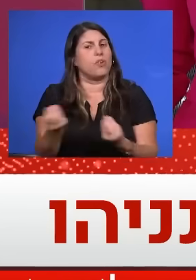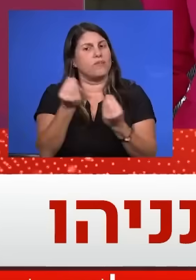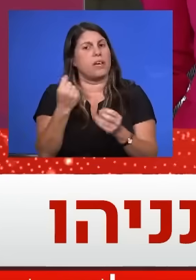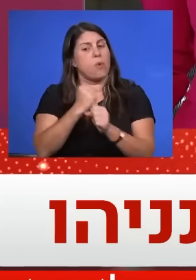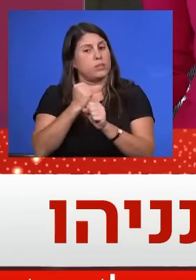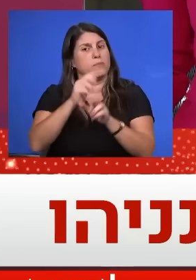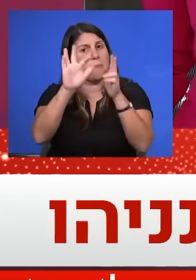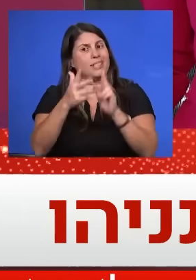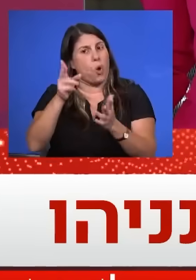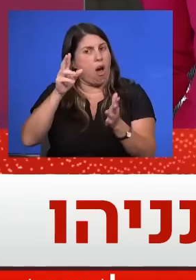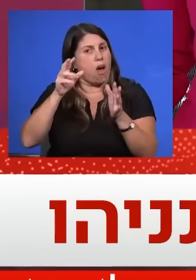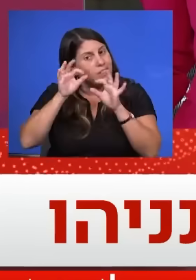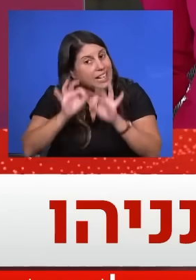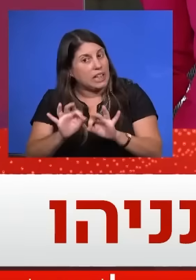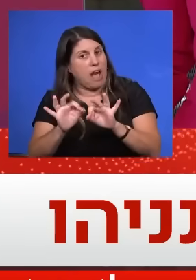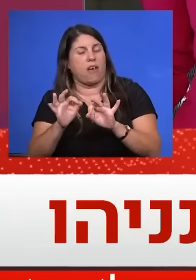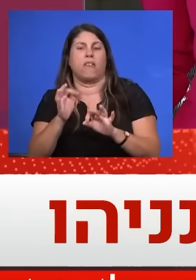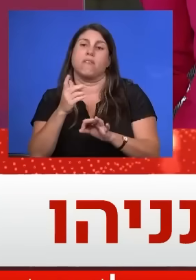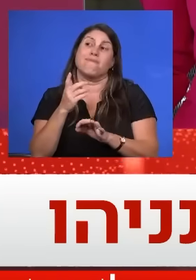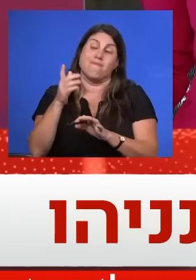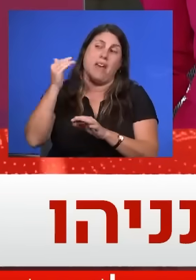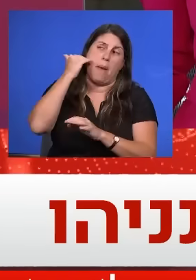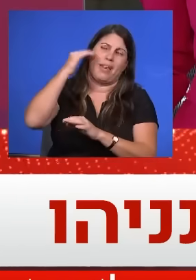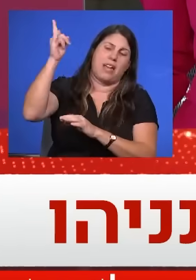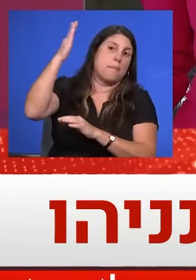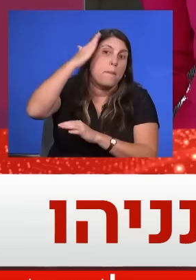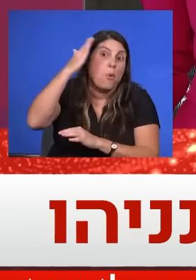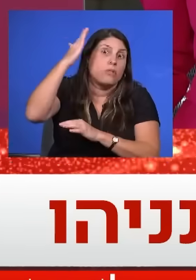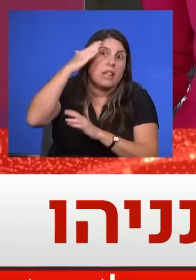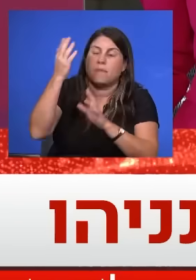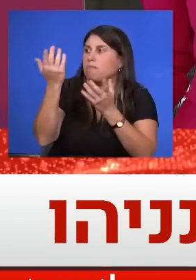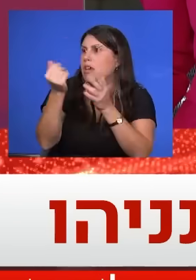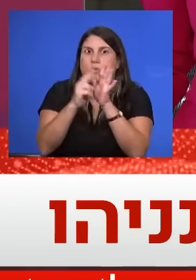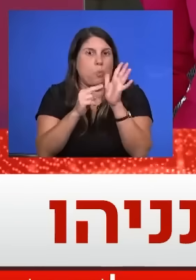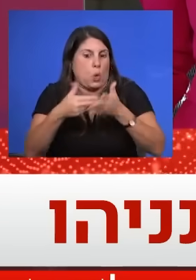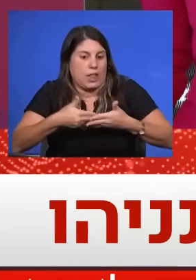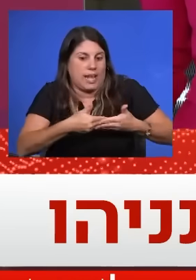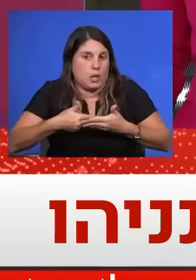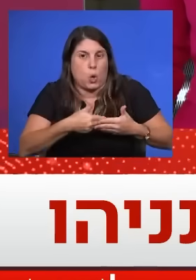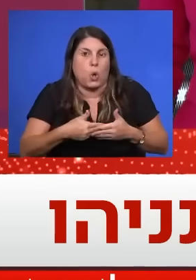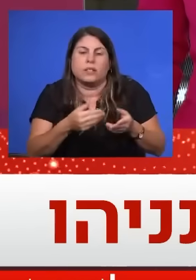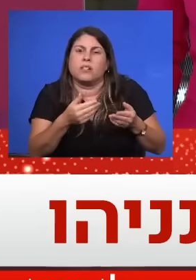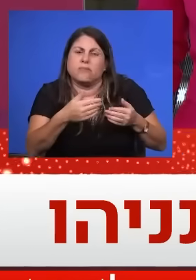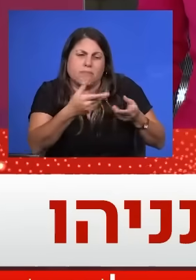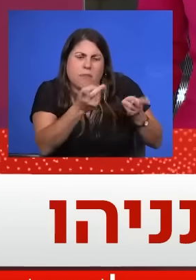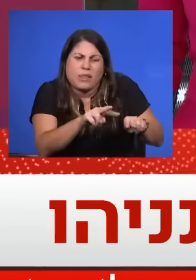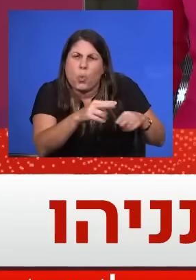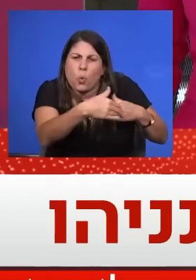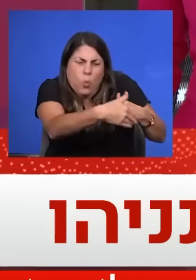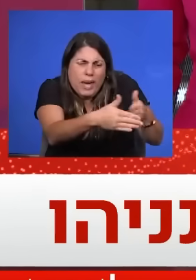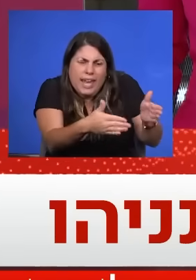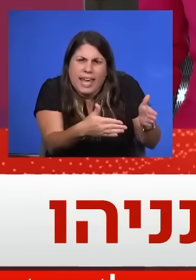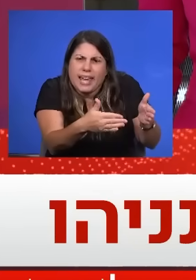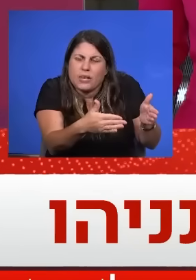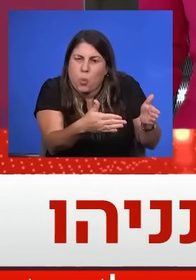אומר שוב, האמריקאים מוטרדים למשל תמונות של תינוקות שימותו באינקובטורים משום שנגמר הדלק, ואם נגמר הדלק